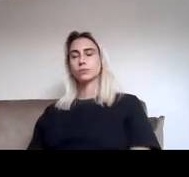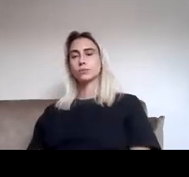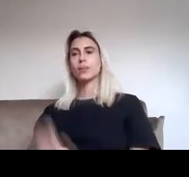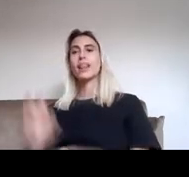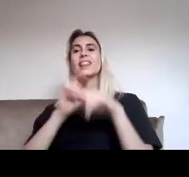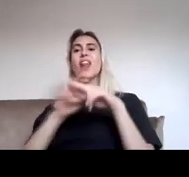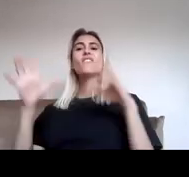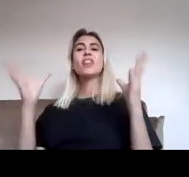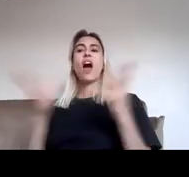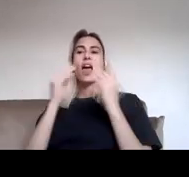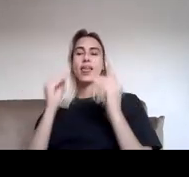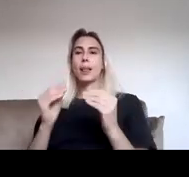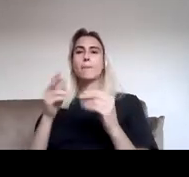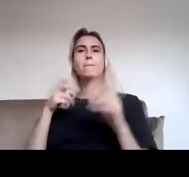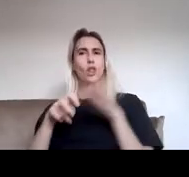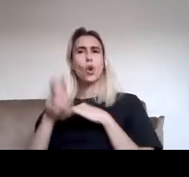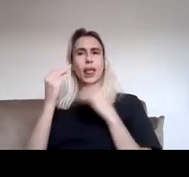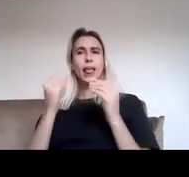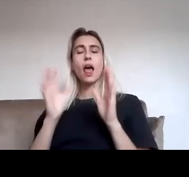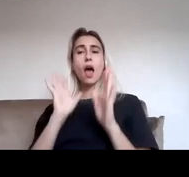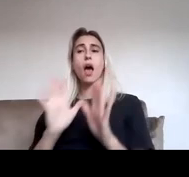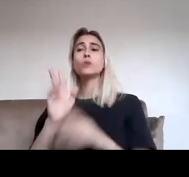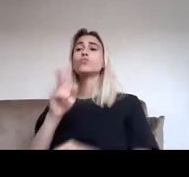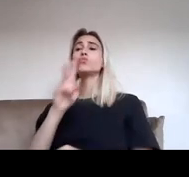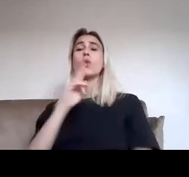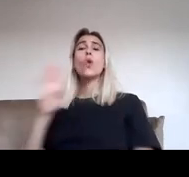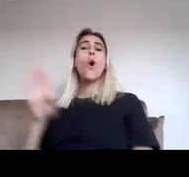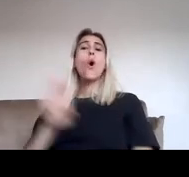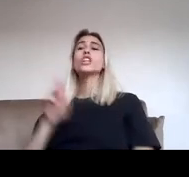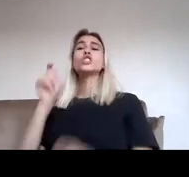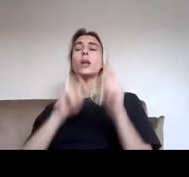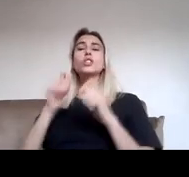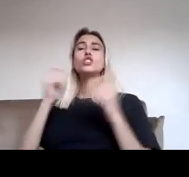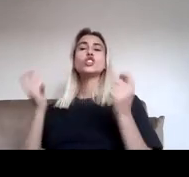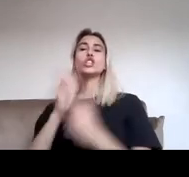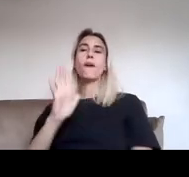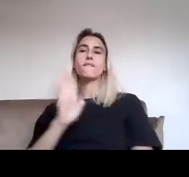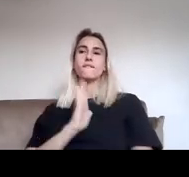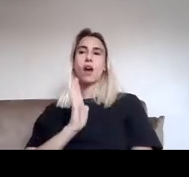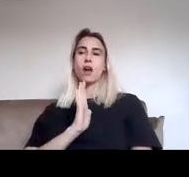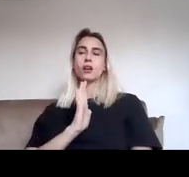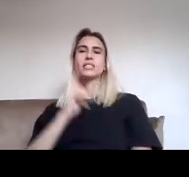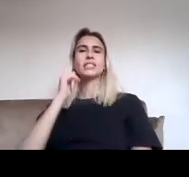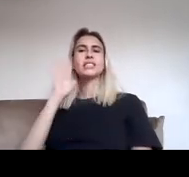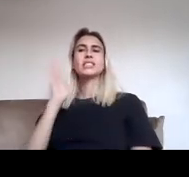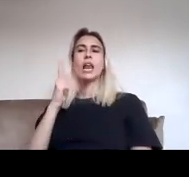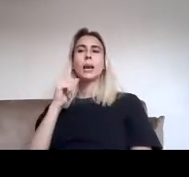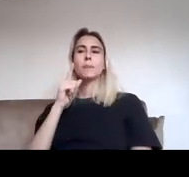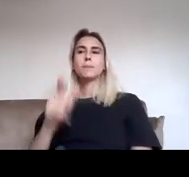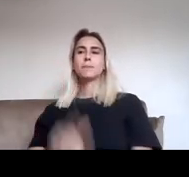iyiler, yani metrolarda da iyiler ama mesela son öğrencilerim yaptığı bir çalışma var. Son sanırım